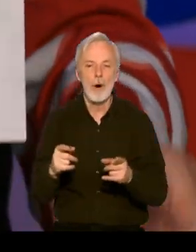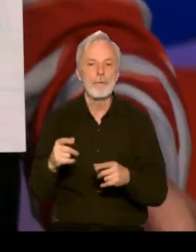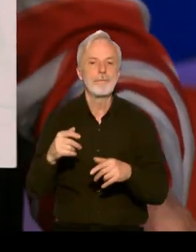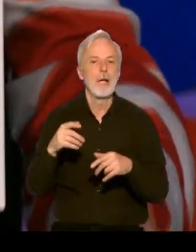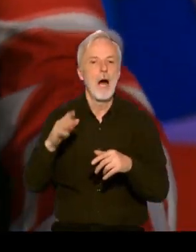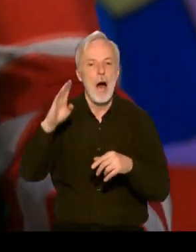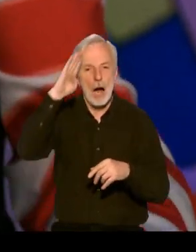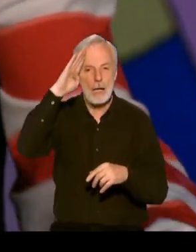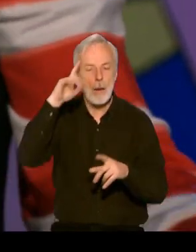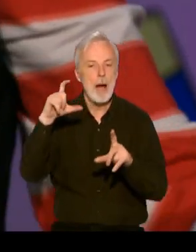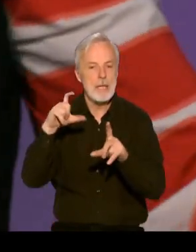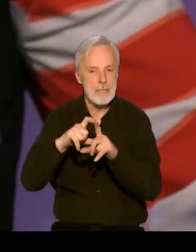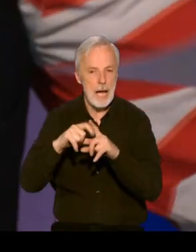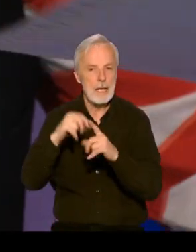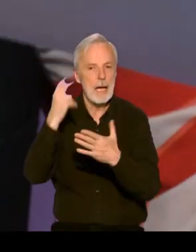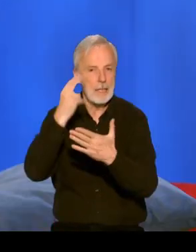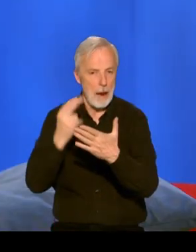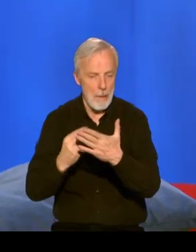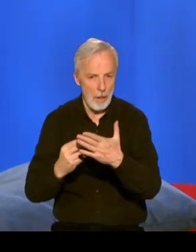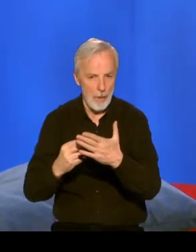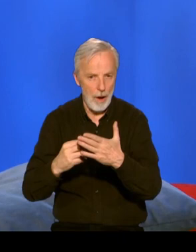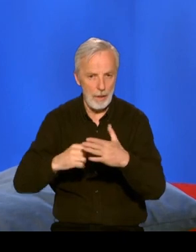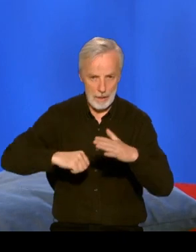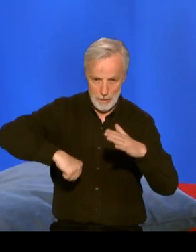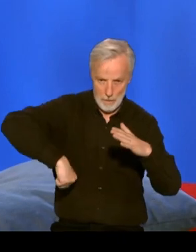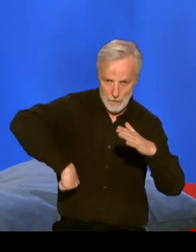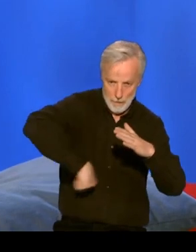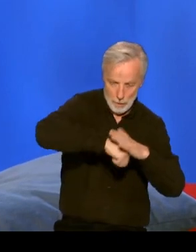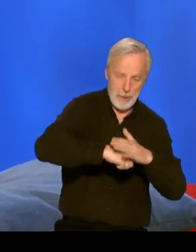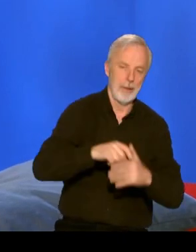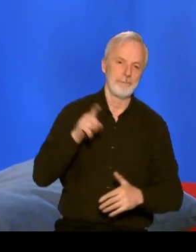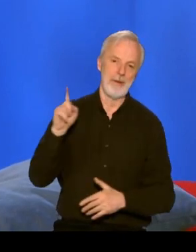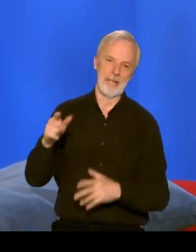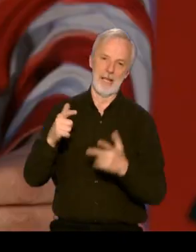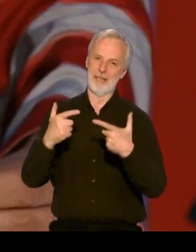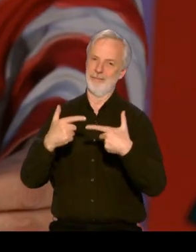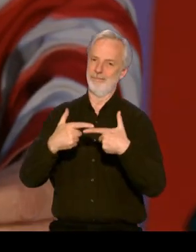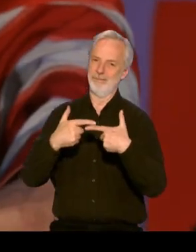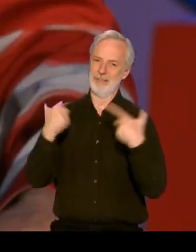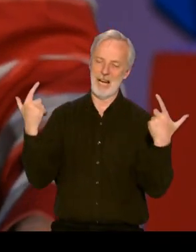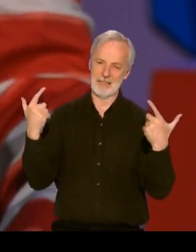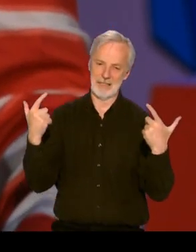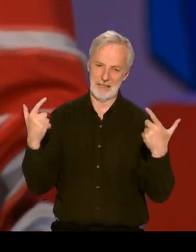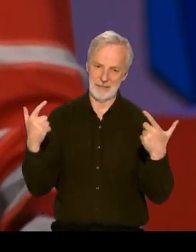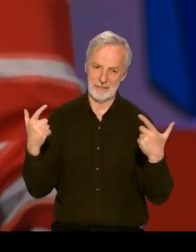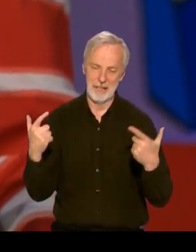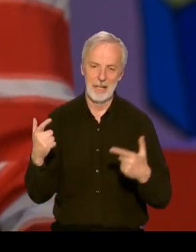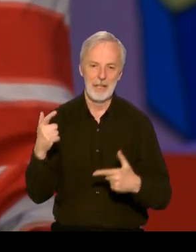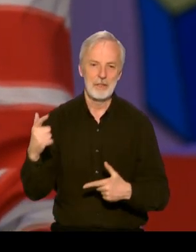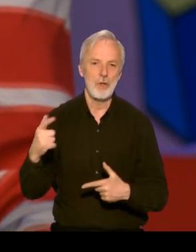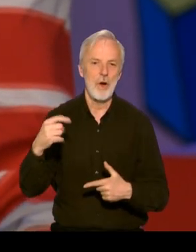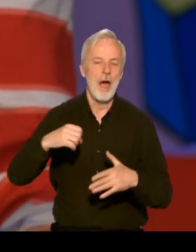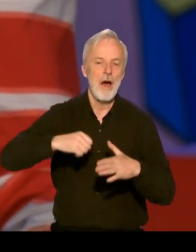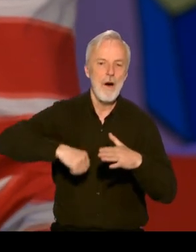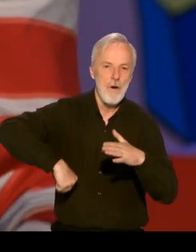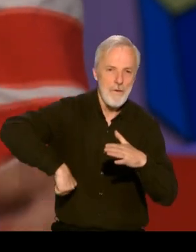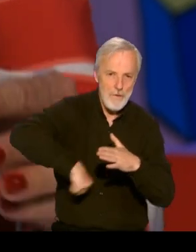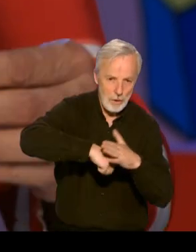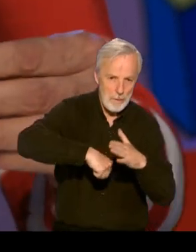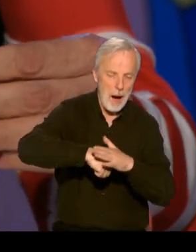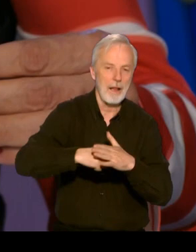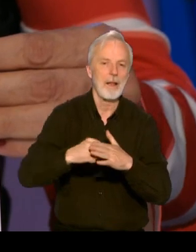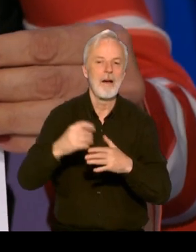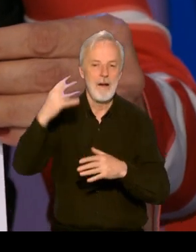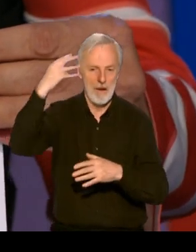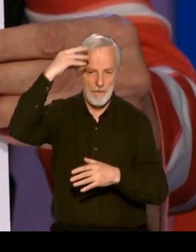Daníka. Děkujeme. A tohle už je úplně jasný fotbalový olympijský František od malé Matildy. Jo,